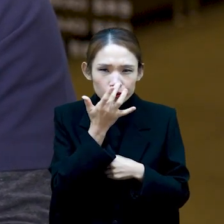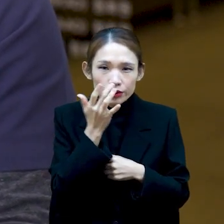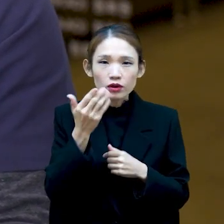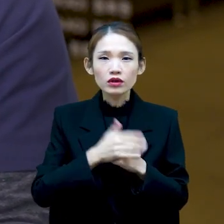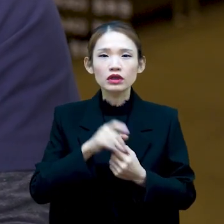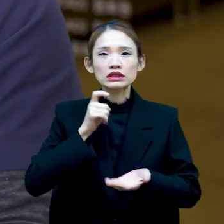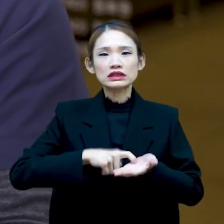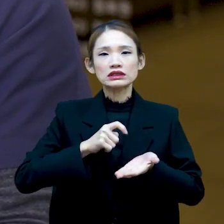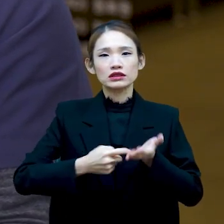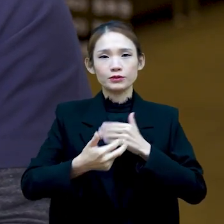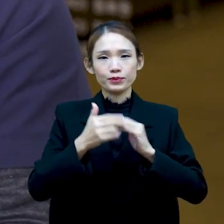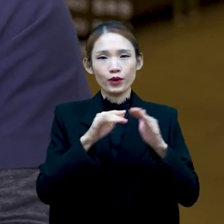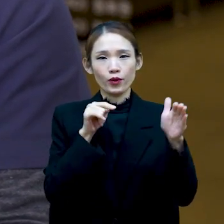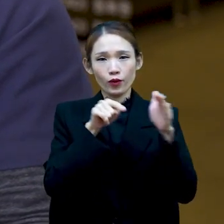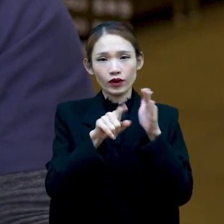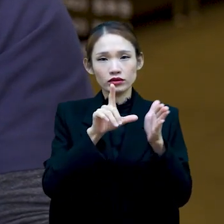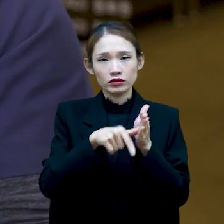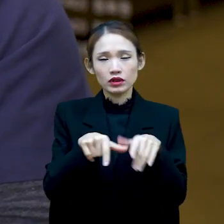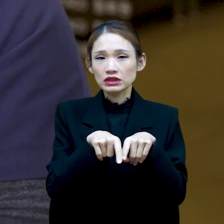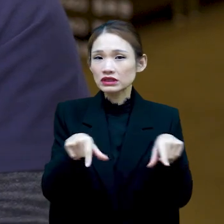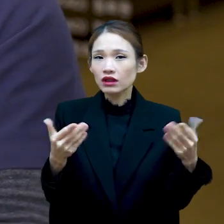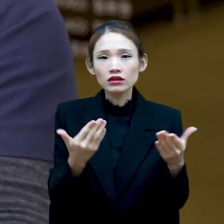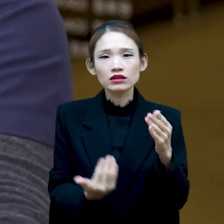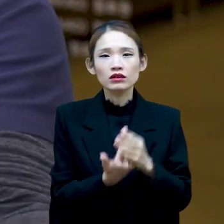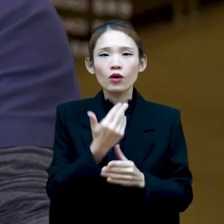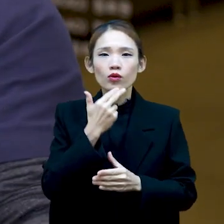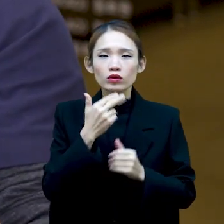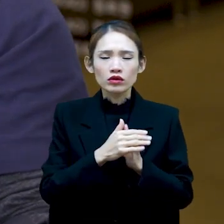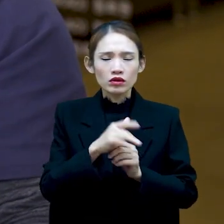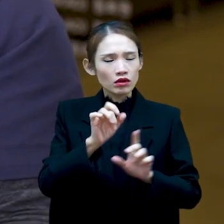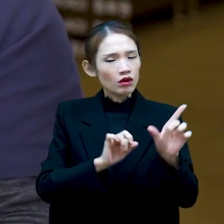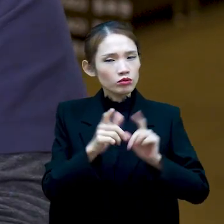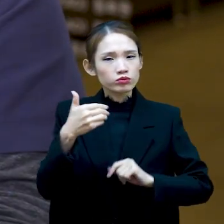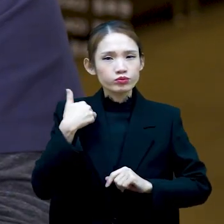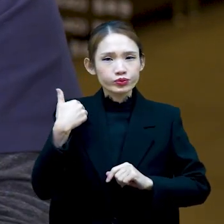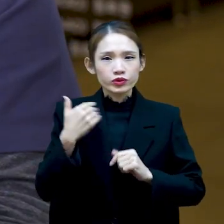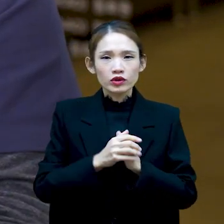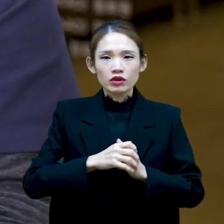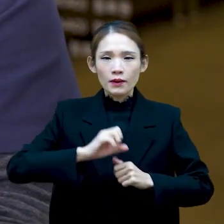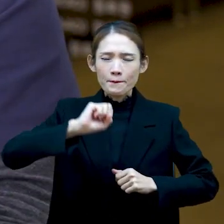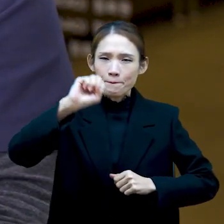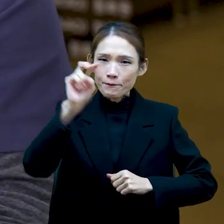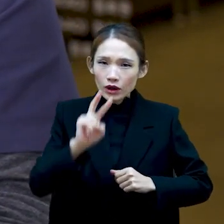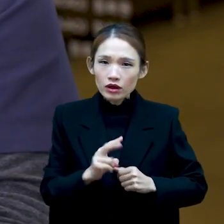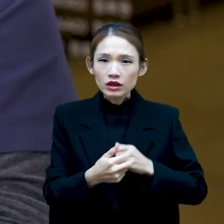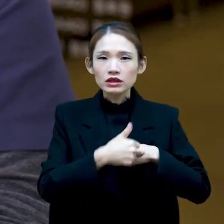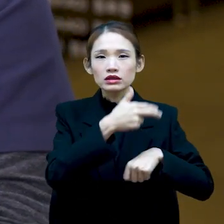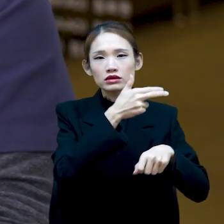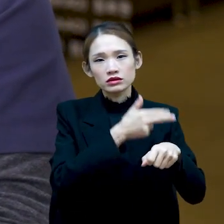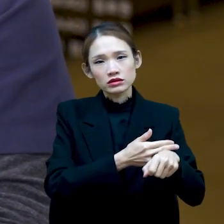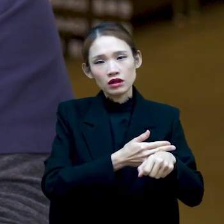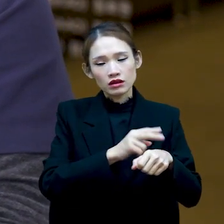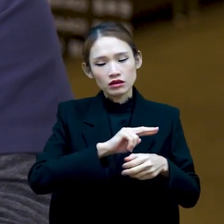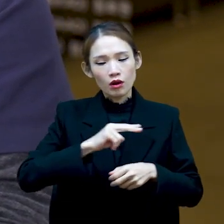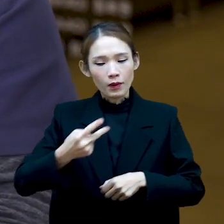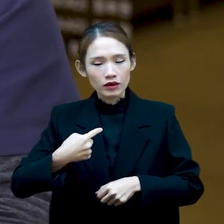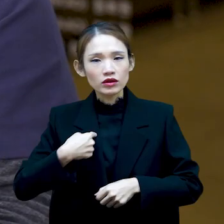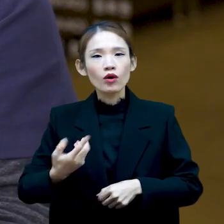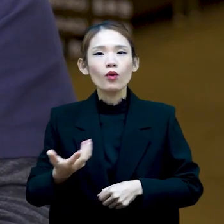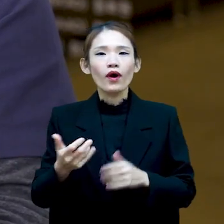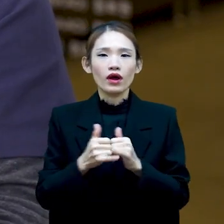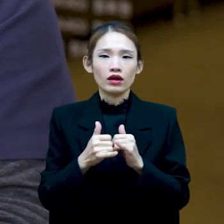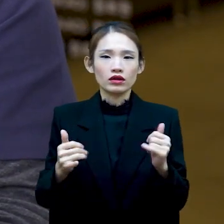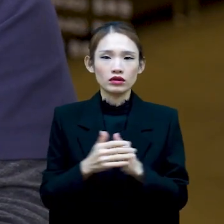몰랐고 병원 응급실을 갔을 때도 흔한 건 아니니까 잘 몰랐어요. 다들 하루아침에 진짜 의사였다 환자가 돼가지고